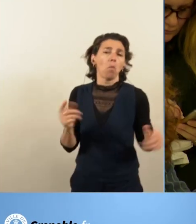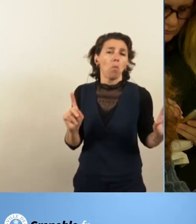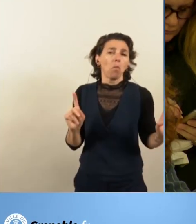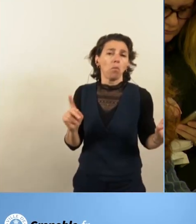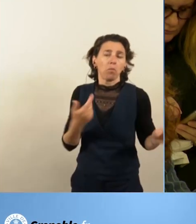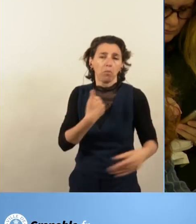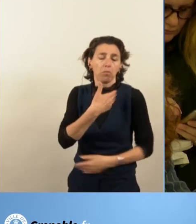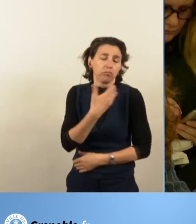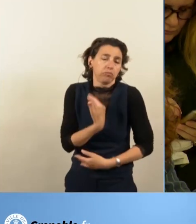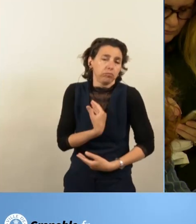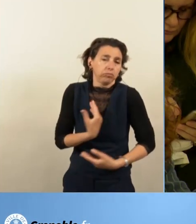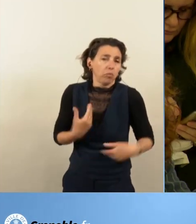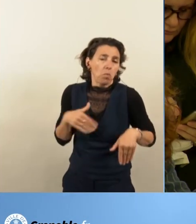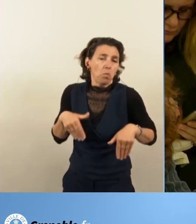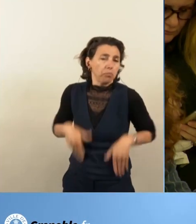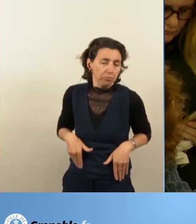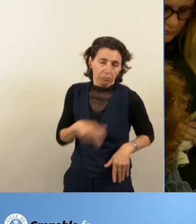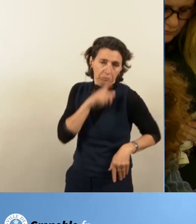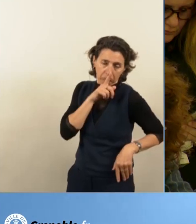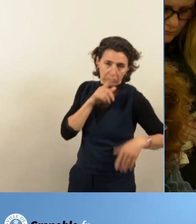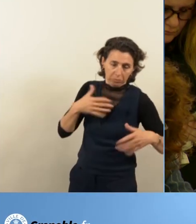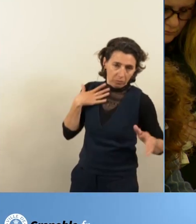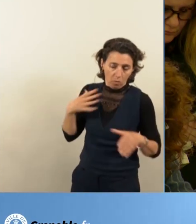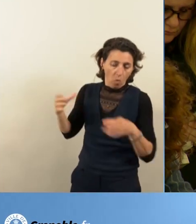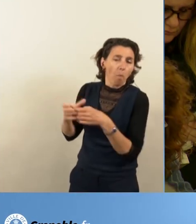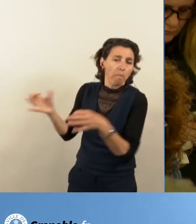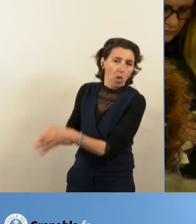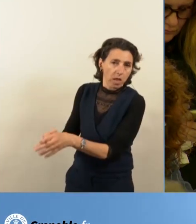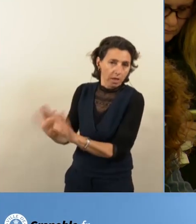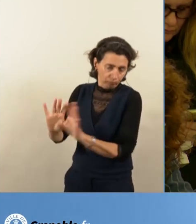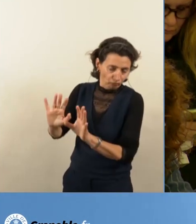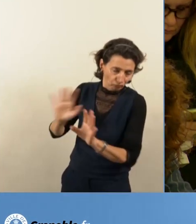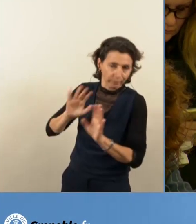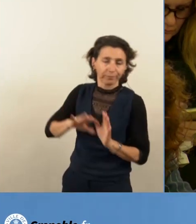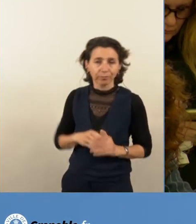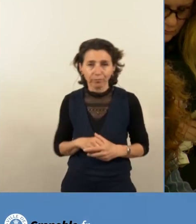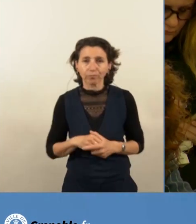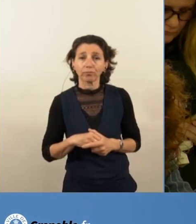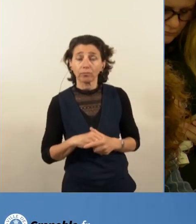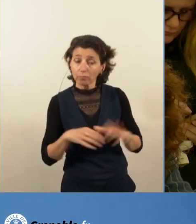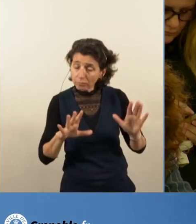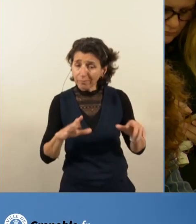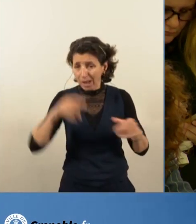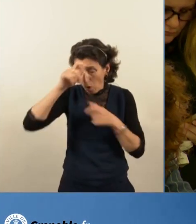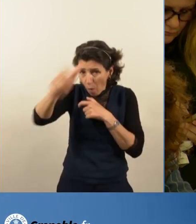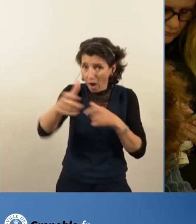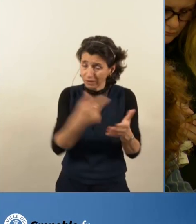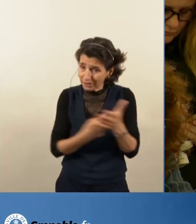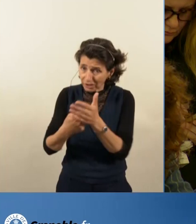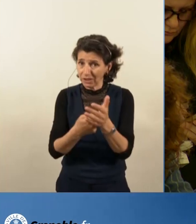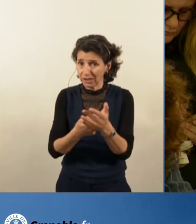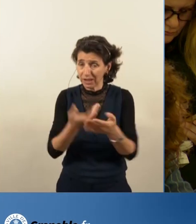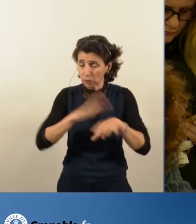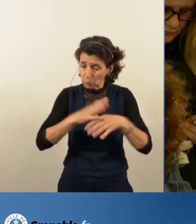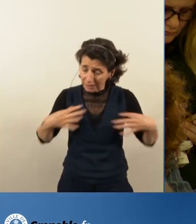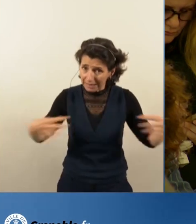des bancs de la minorité mais une cohérence financière qui est une incohérence politique à l'échelle du territoire c'est-à-dire des institutions que